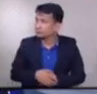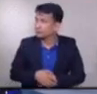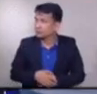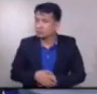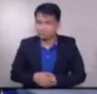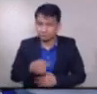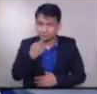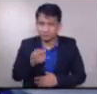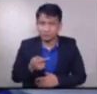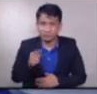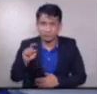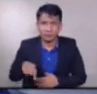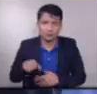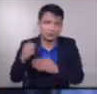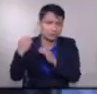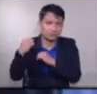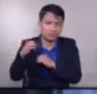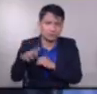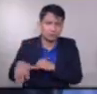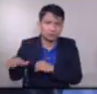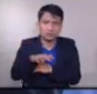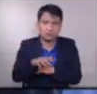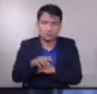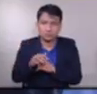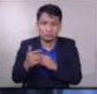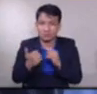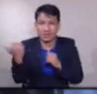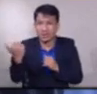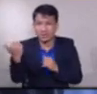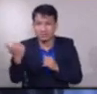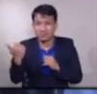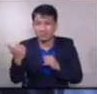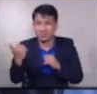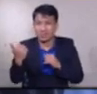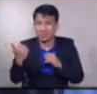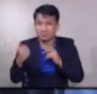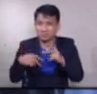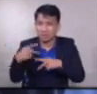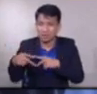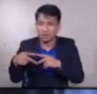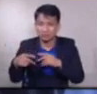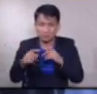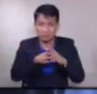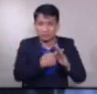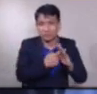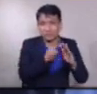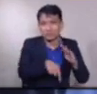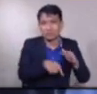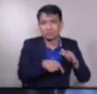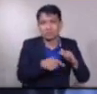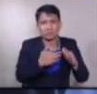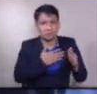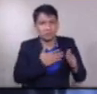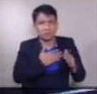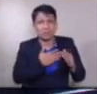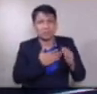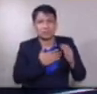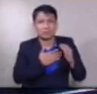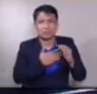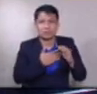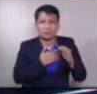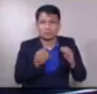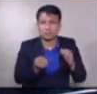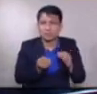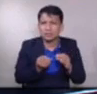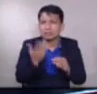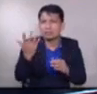hindi ko po kami umaasa sa mainline voting. Kasi we always start with the baseline. Okay. Ngayon, ilan yun?